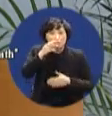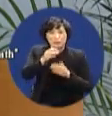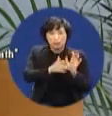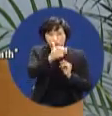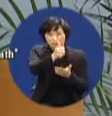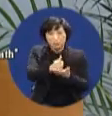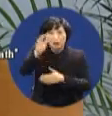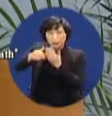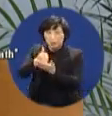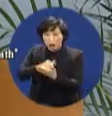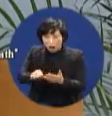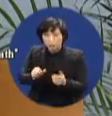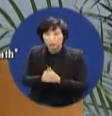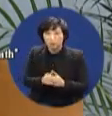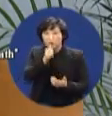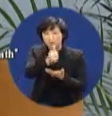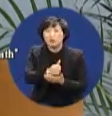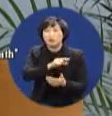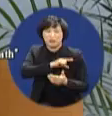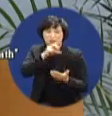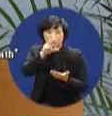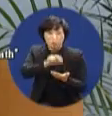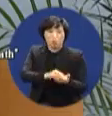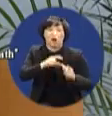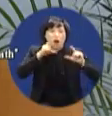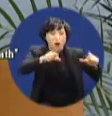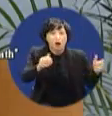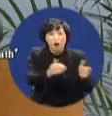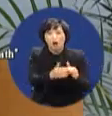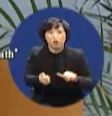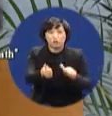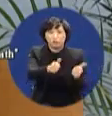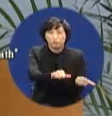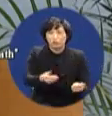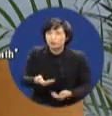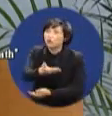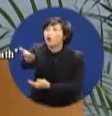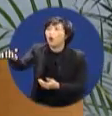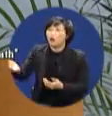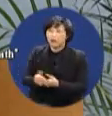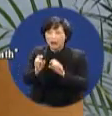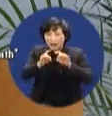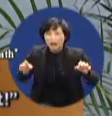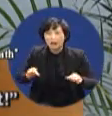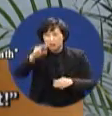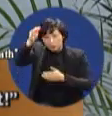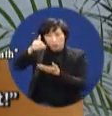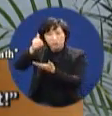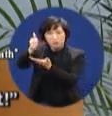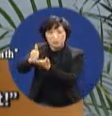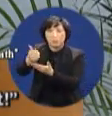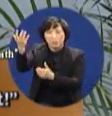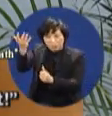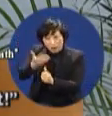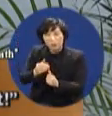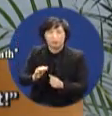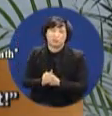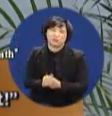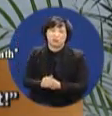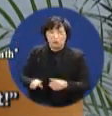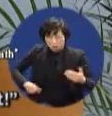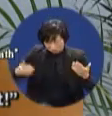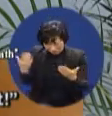하나님의 아들을 하나님의 아들이라는 제목으로, 그리스도를 그들한 제목으로 죽인 너희요 각각 제기하고 성령을 선물로